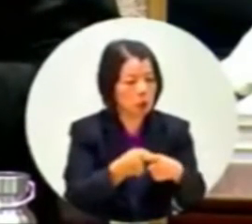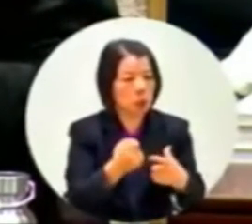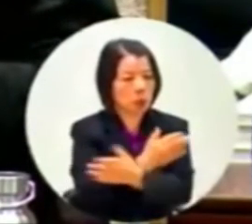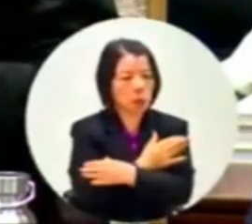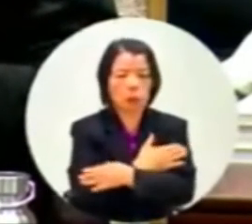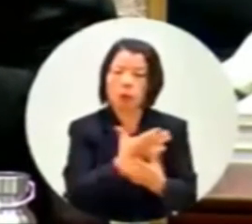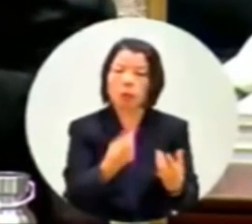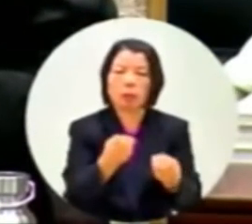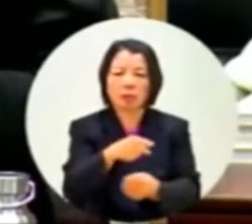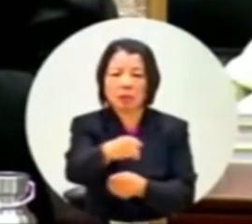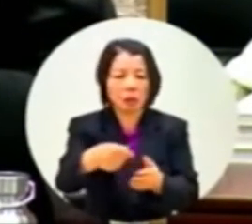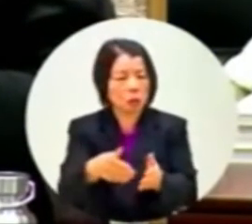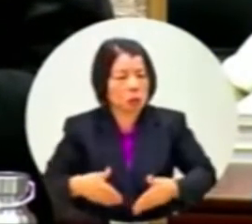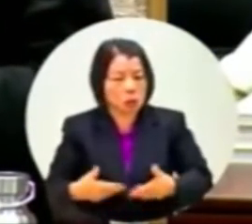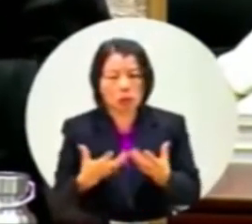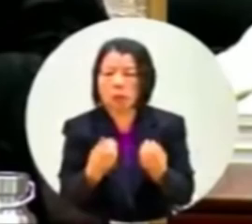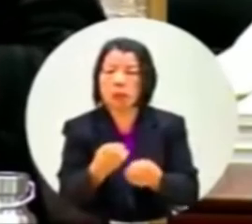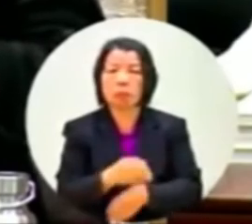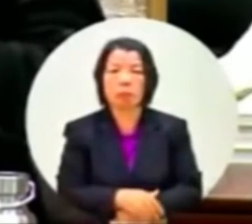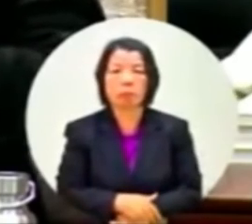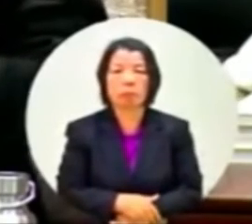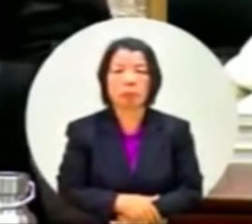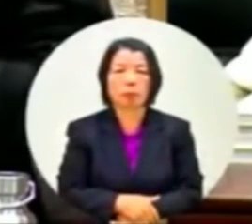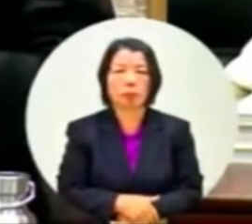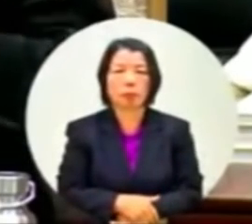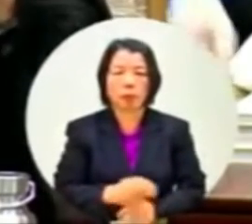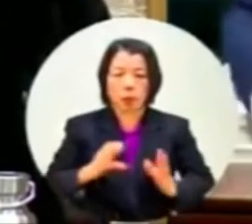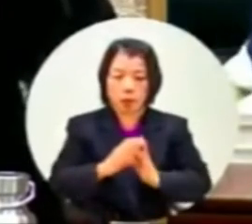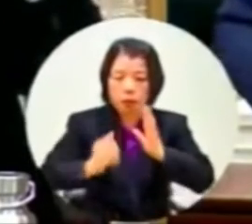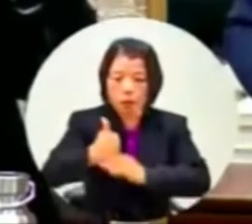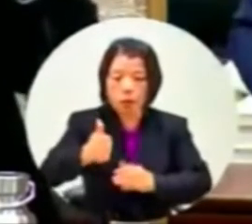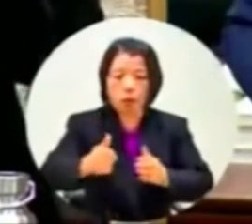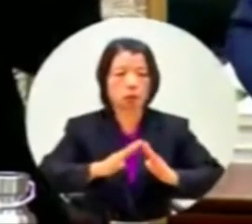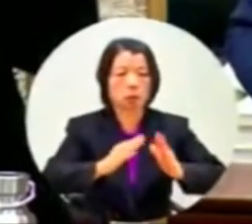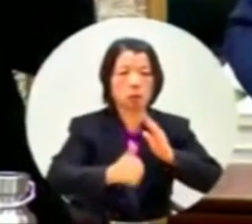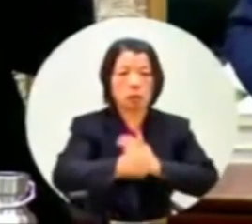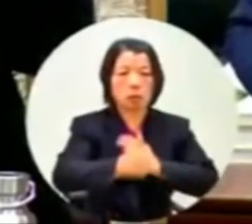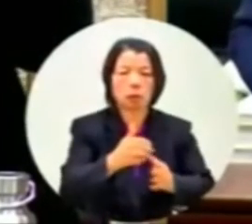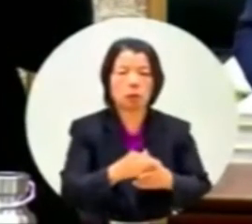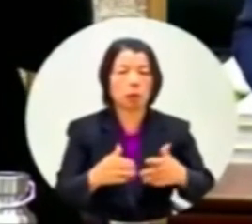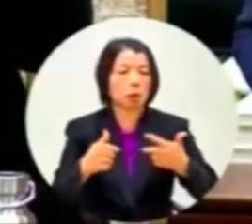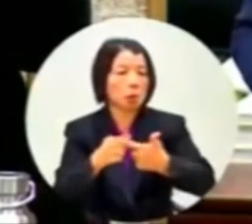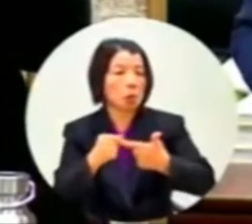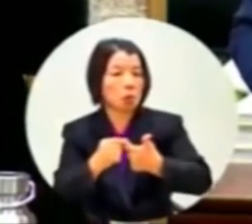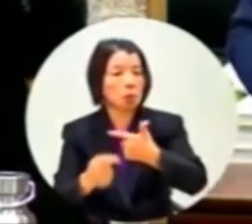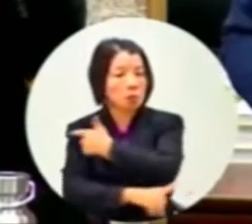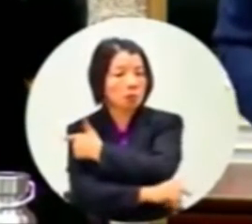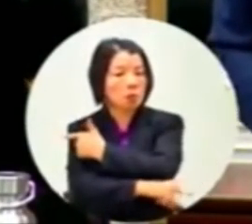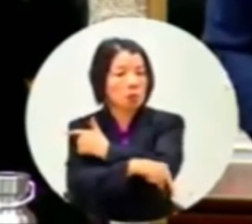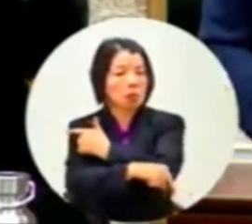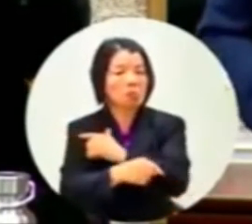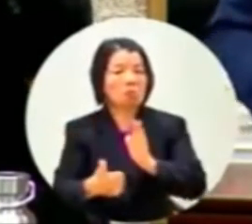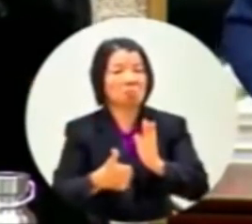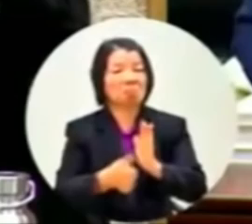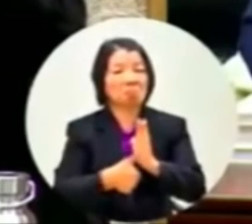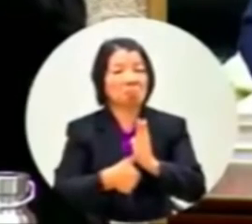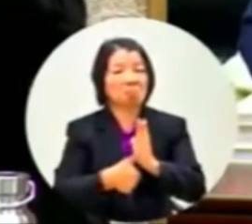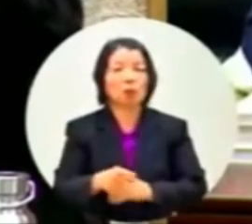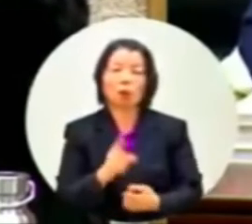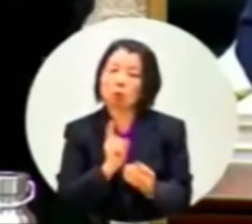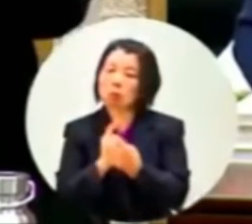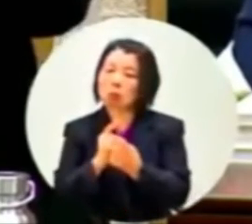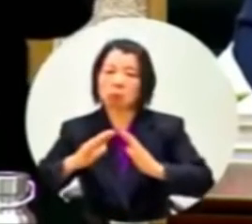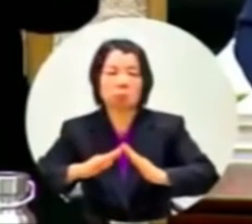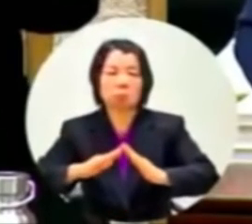啊， 没有迫切需要可对，但是你又都进别落座呢，你说没有迫切的需要， 我们 跟他对价高就高